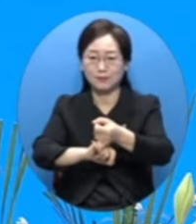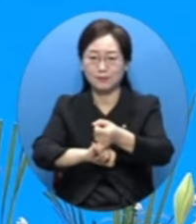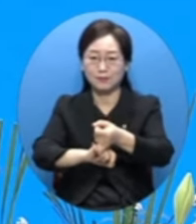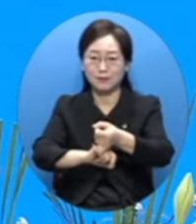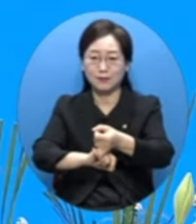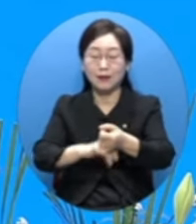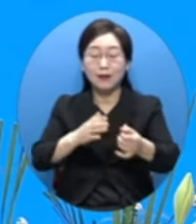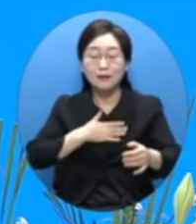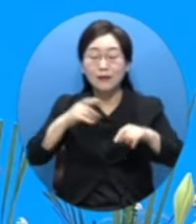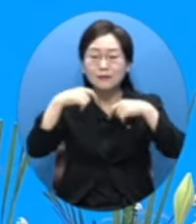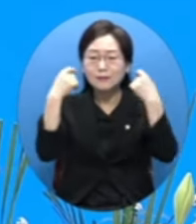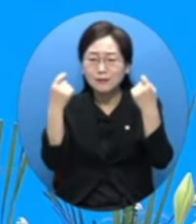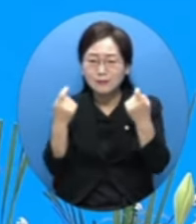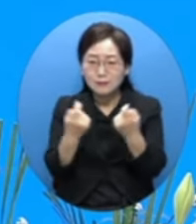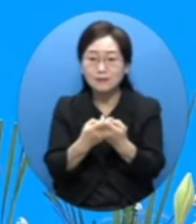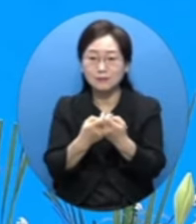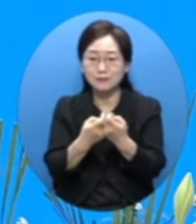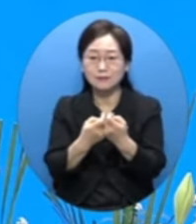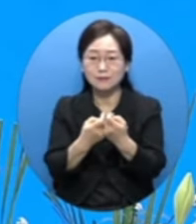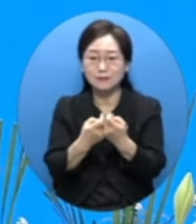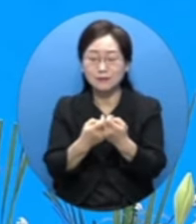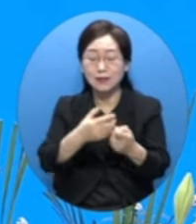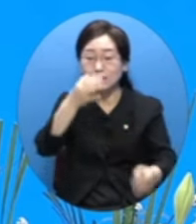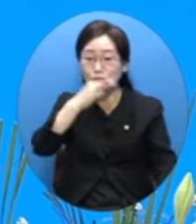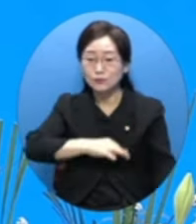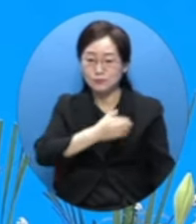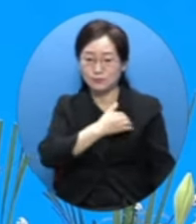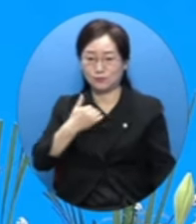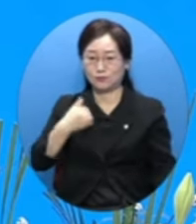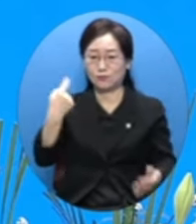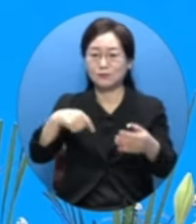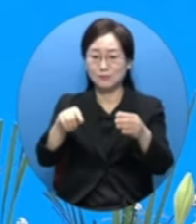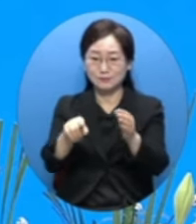내 개인의 유익과 만족을 위한